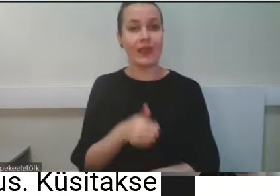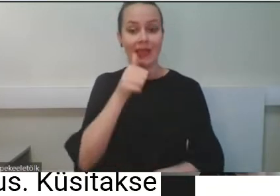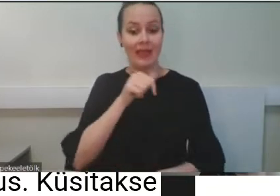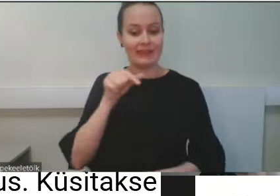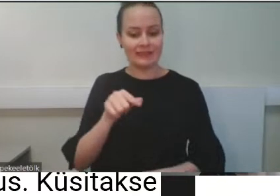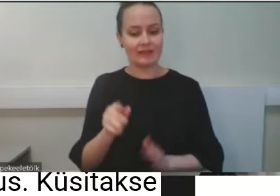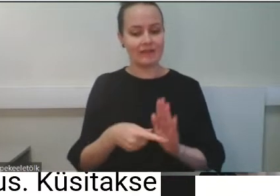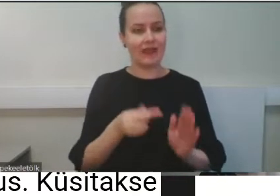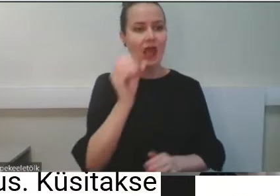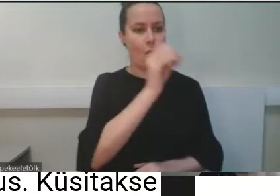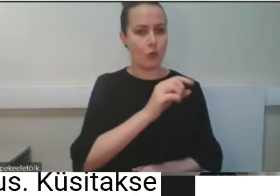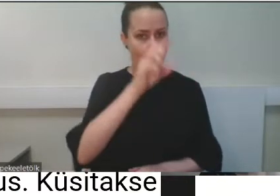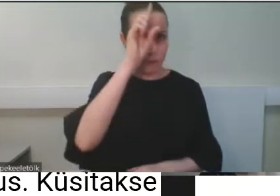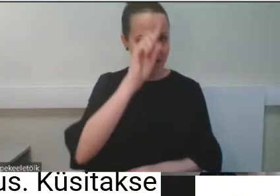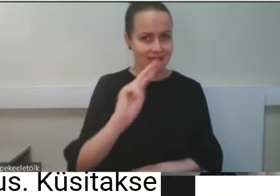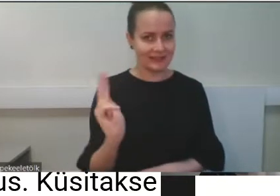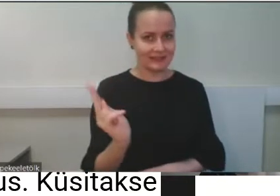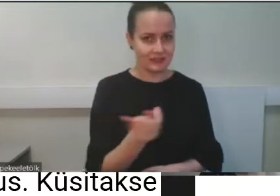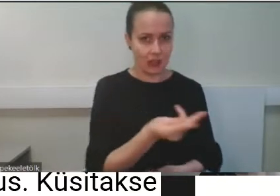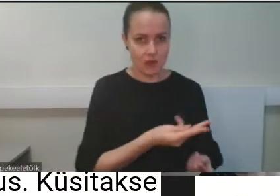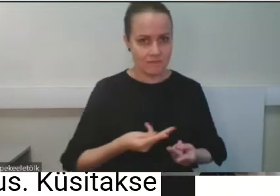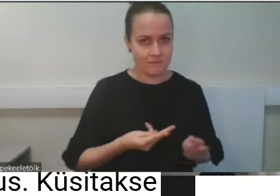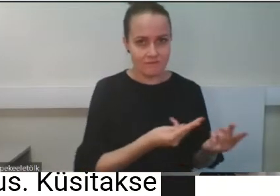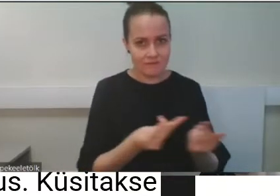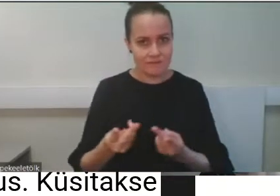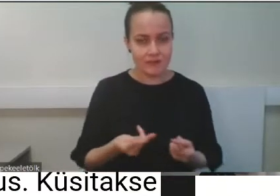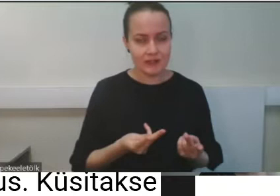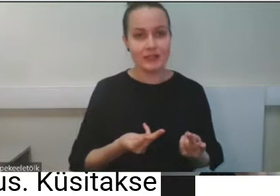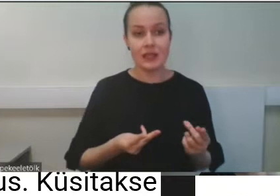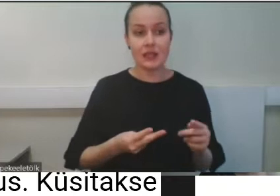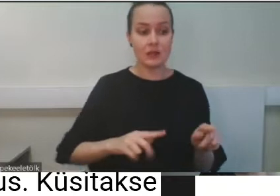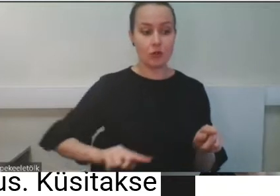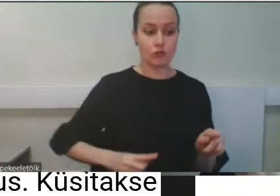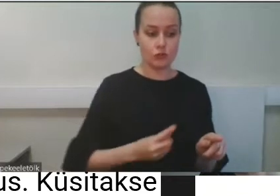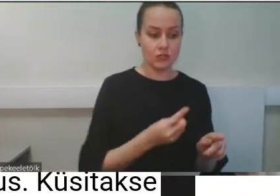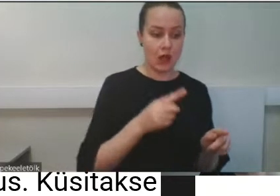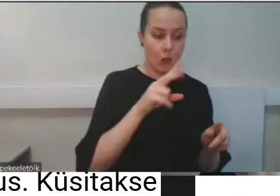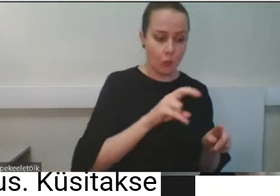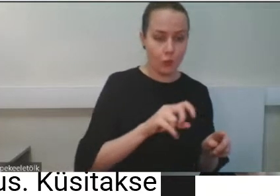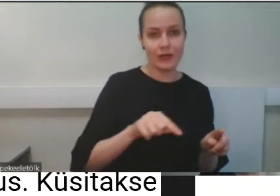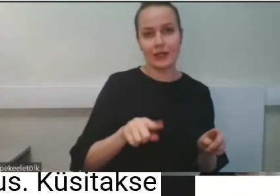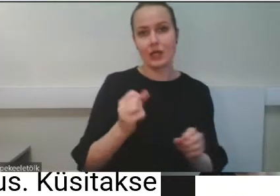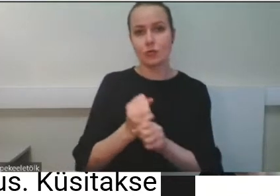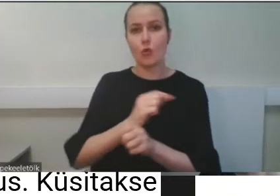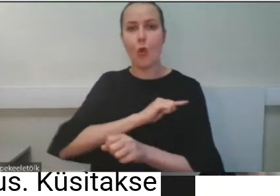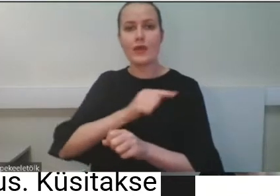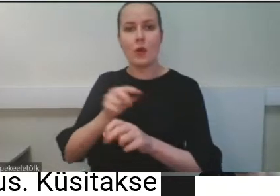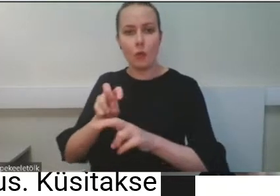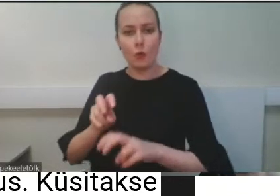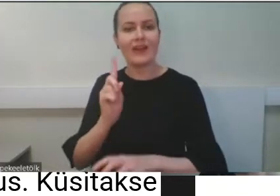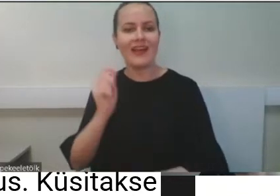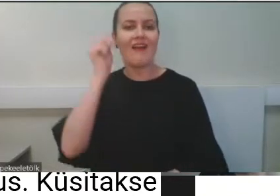uuring on Eesti tööjõu-uuring. Samuti tehakse nii Eestis kui teistes Euroopa